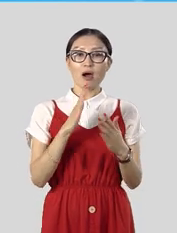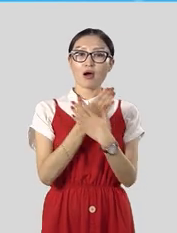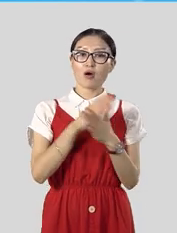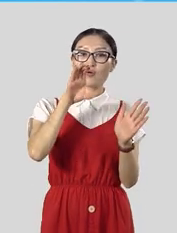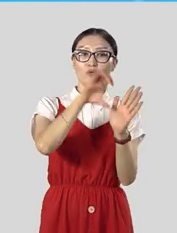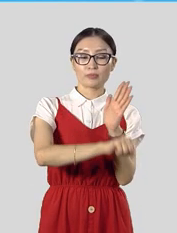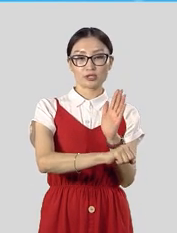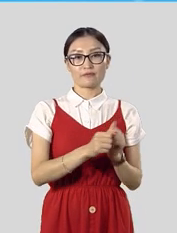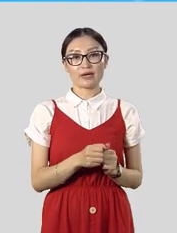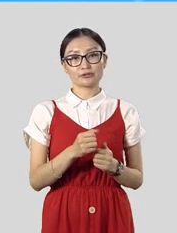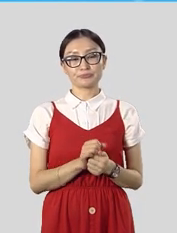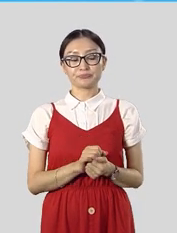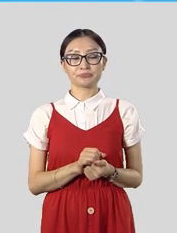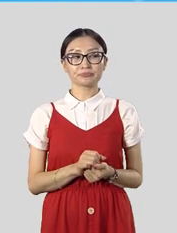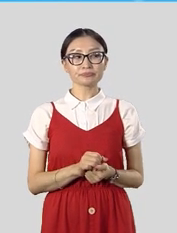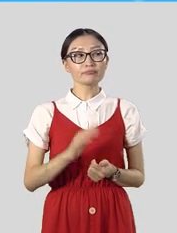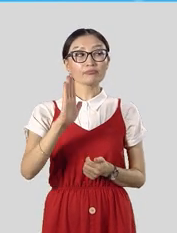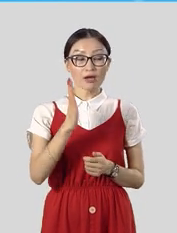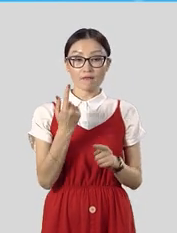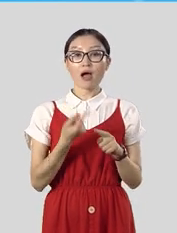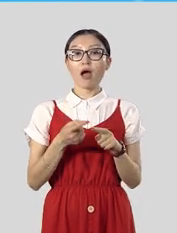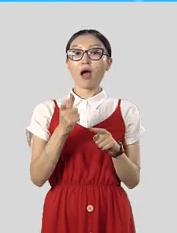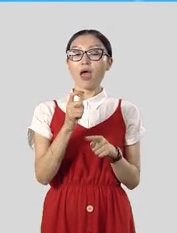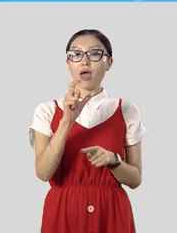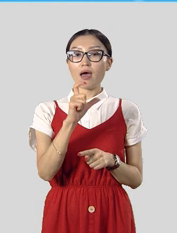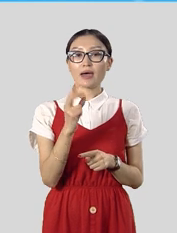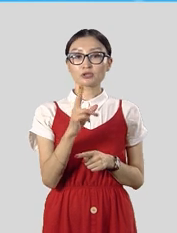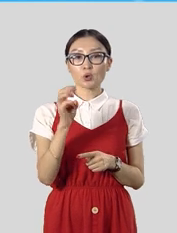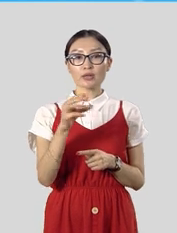умерщвляет жертву. В эктодерме